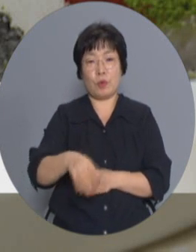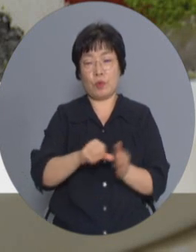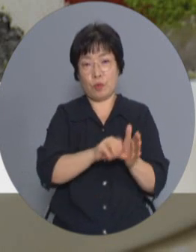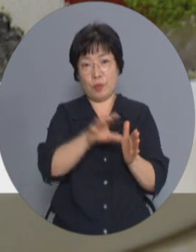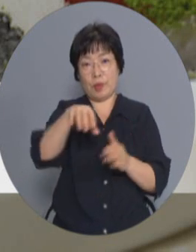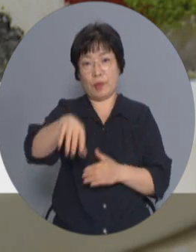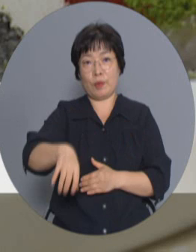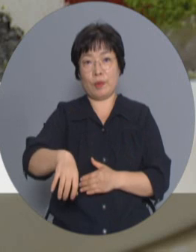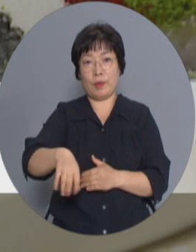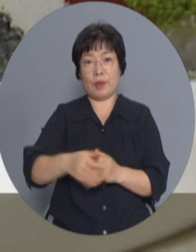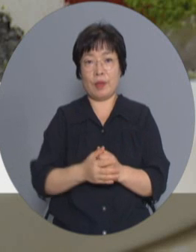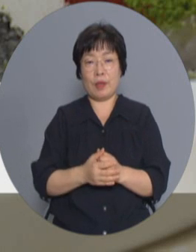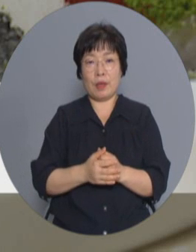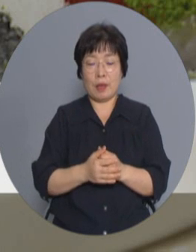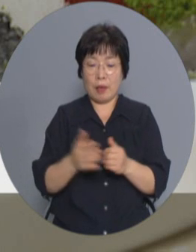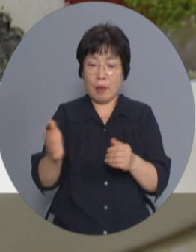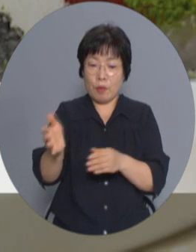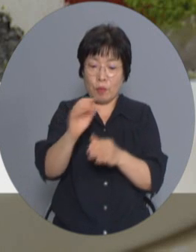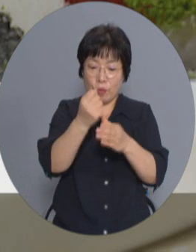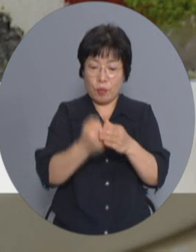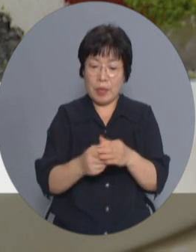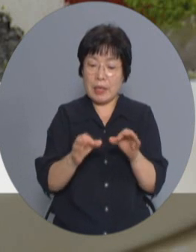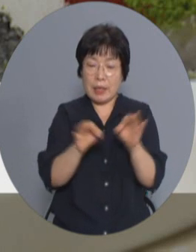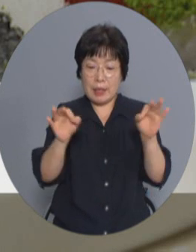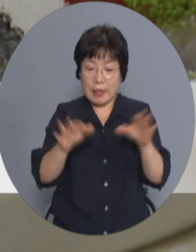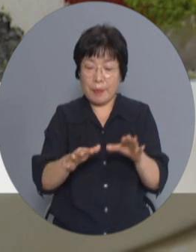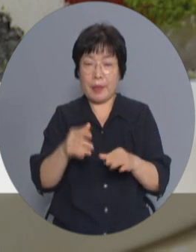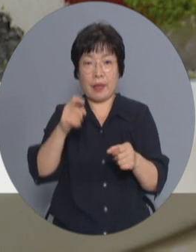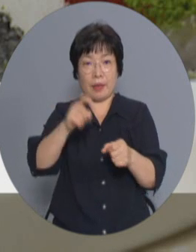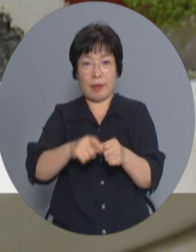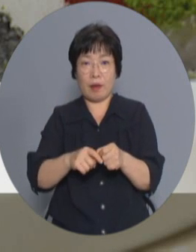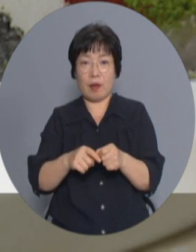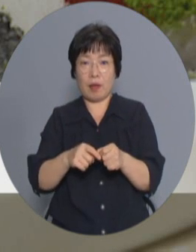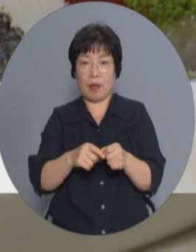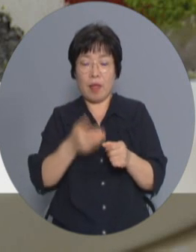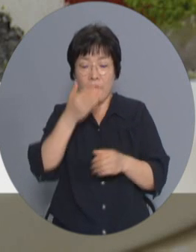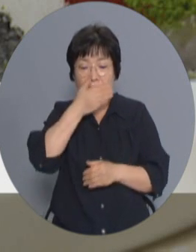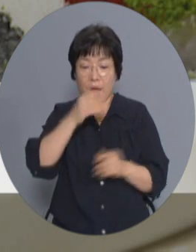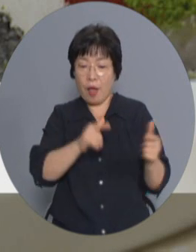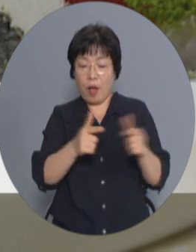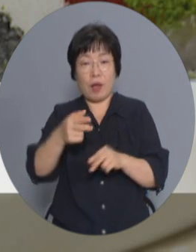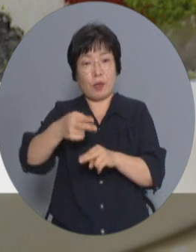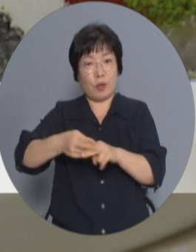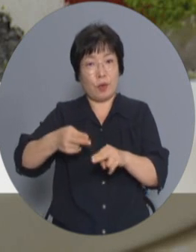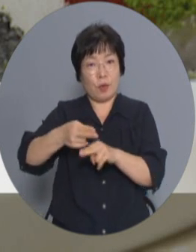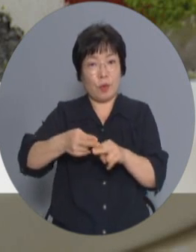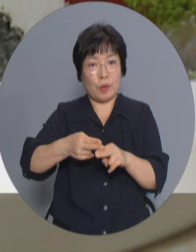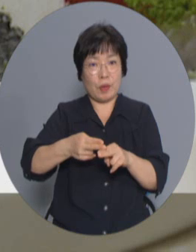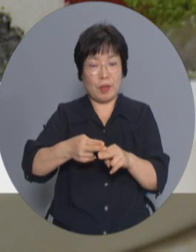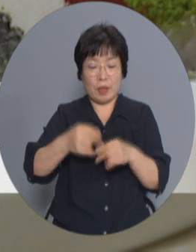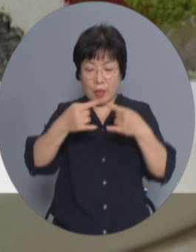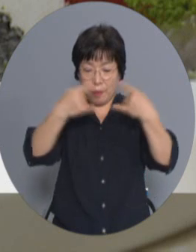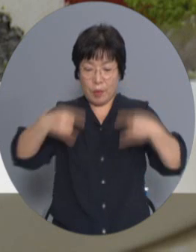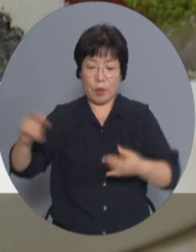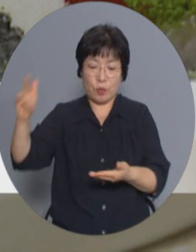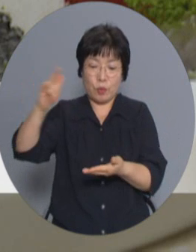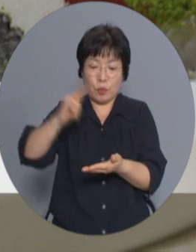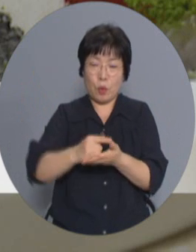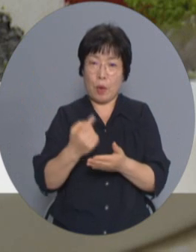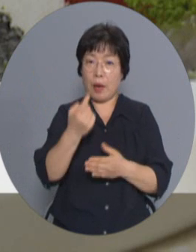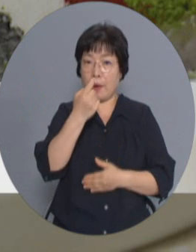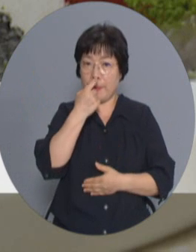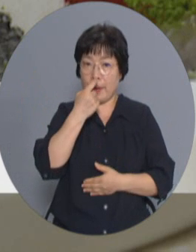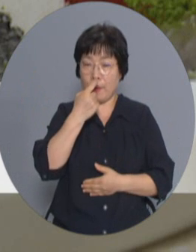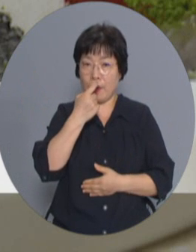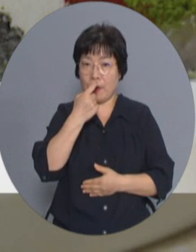불리는데요. 이 홍어를 잡채부터 떡, 식혜까지 다양한 요리법으로 풀어내 미슐랭 셰프들까지 그 비법을